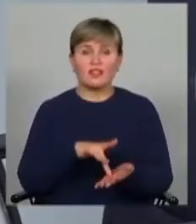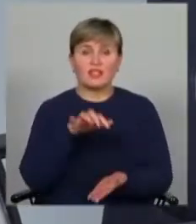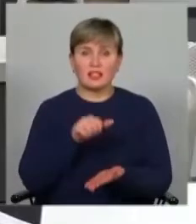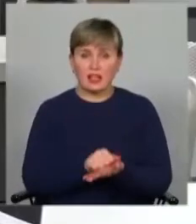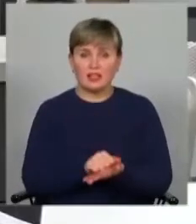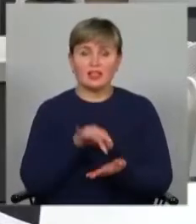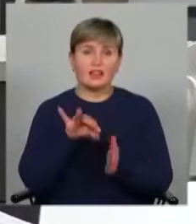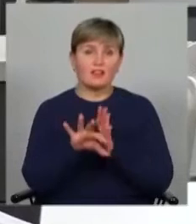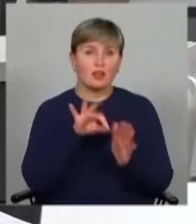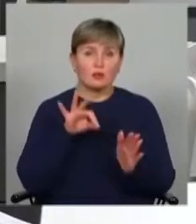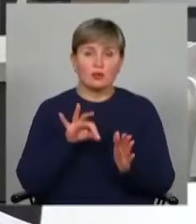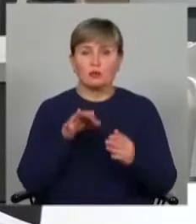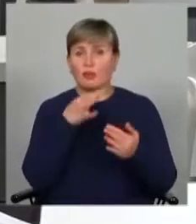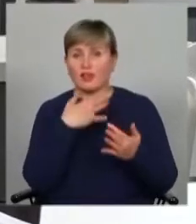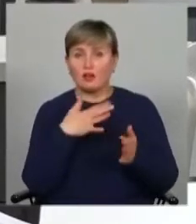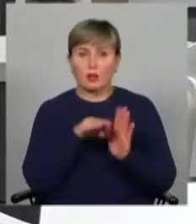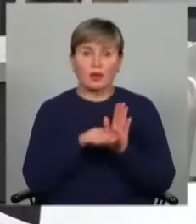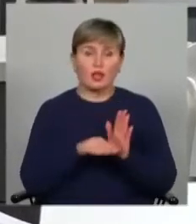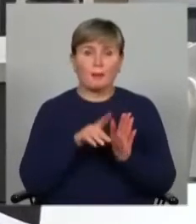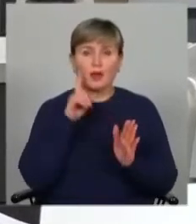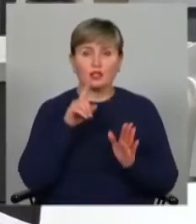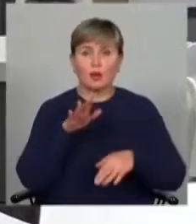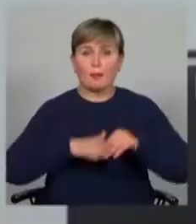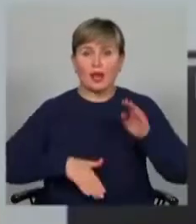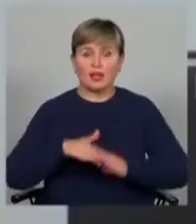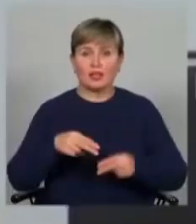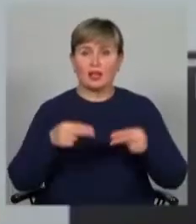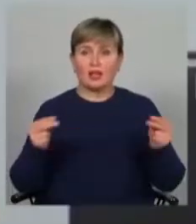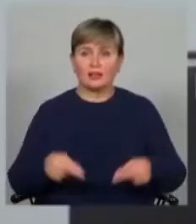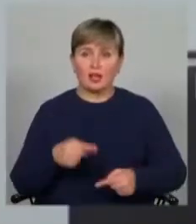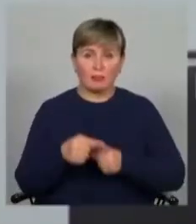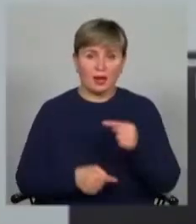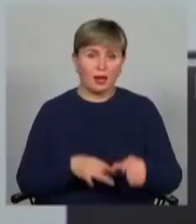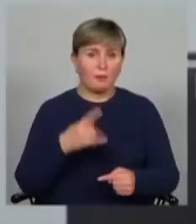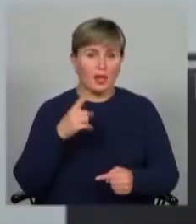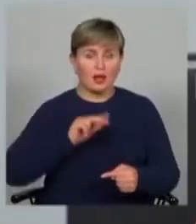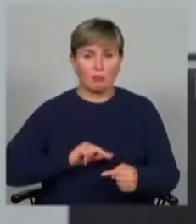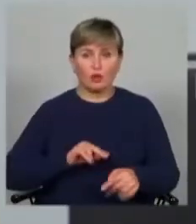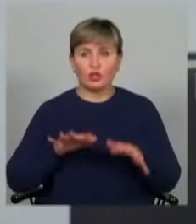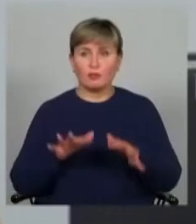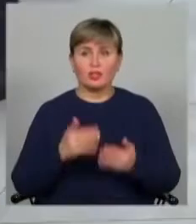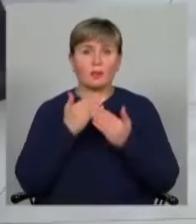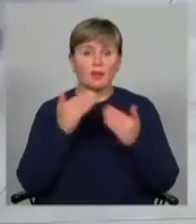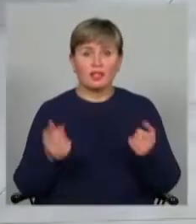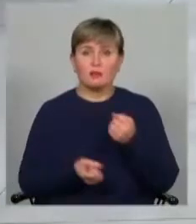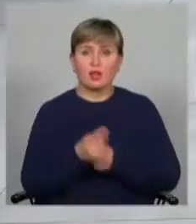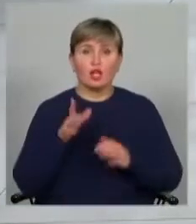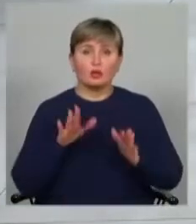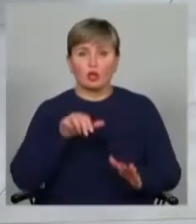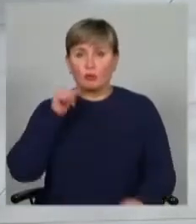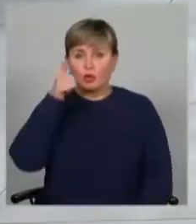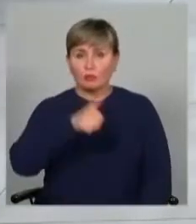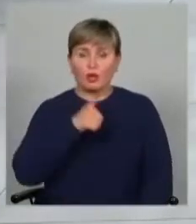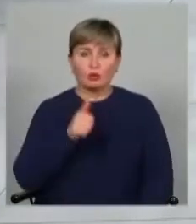занятости и выбрать понравившуюся программу. Молодежная практика, контракт поколений и первое рабочее место. Последнее появилось только в прошлом